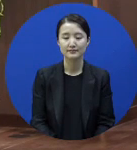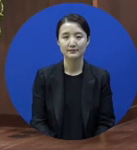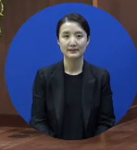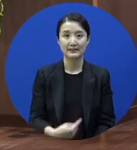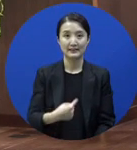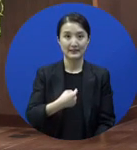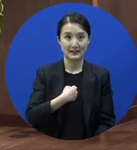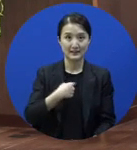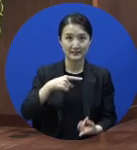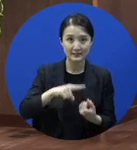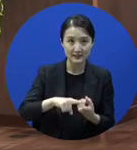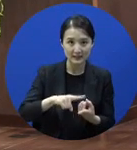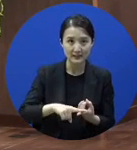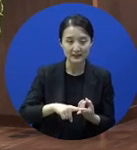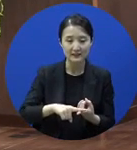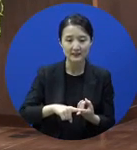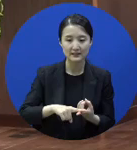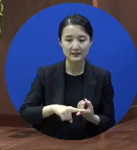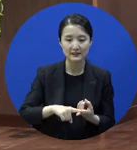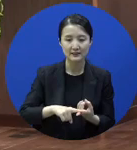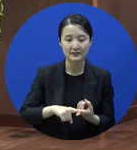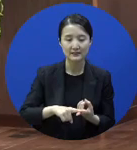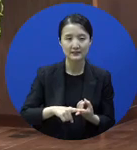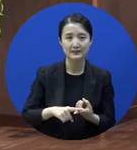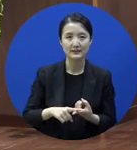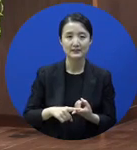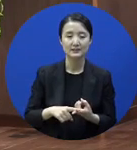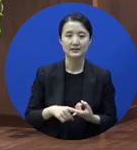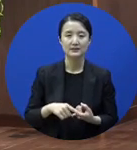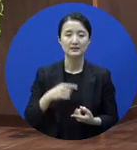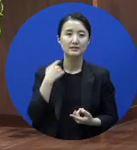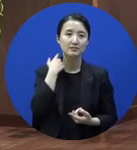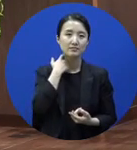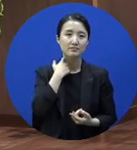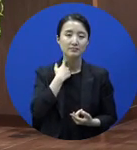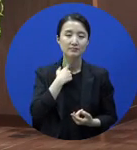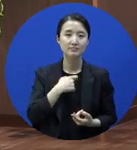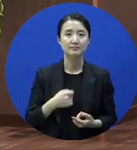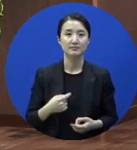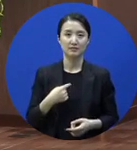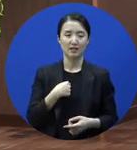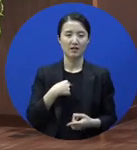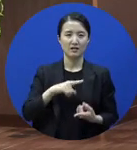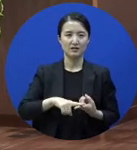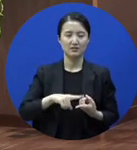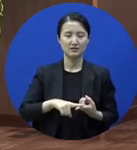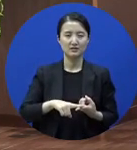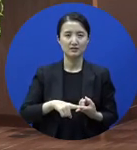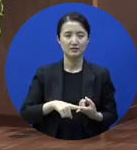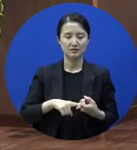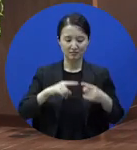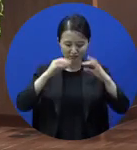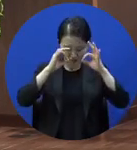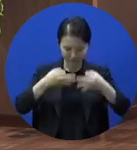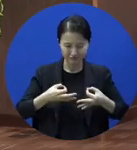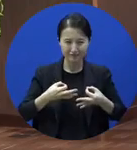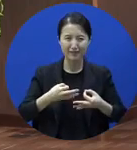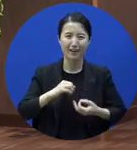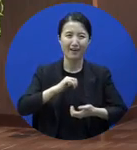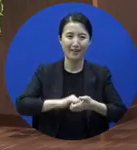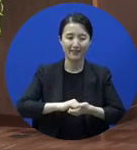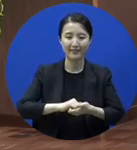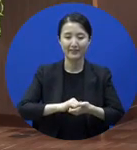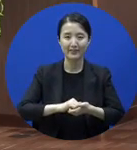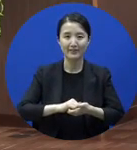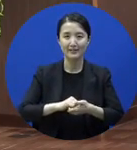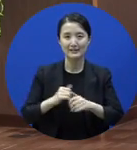말고 객관적으로 다른 사람이 생각해서 이제 분석을 좀 하라고 하는데 뭐 그것도 사실 쉽지가 않습니다. 그래서 이런 걸 한번 이렇게 분석해 보면